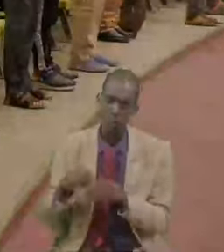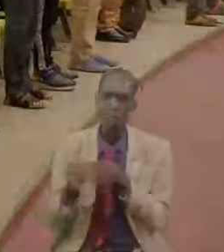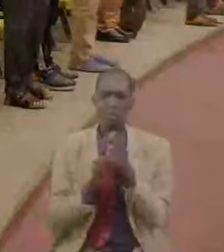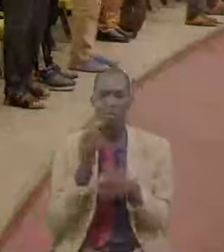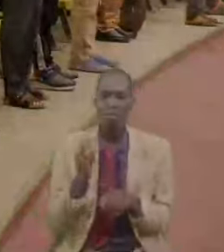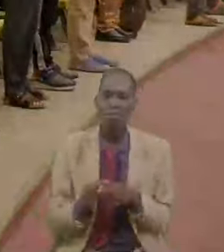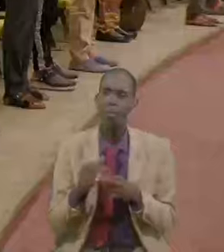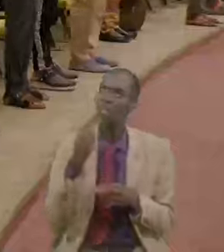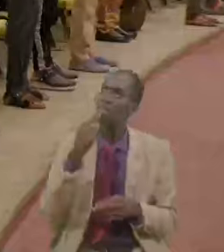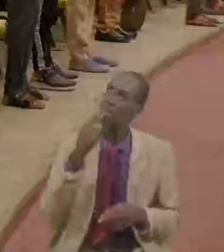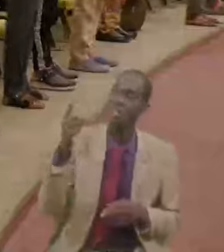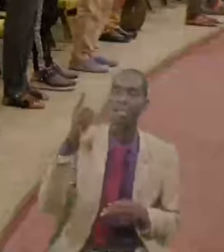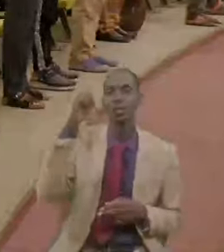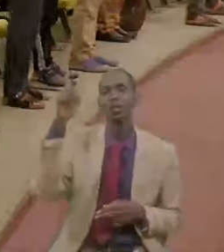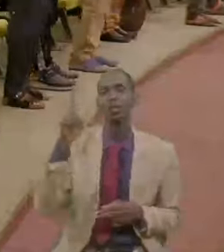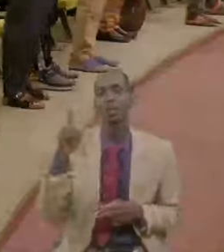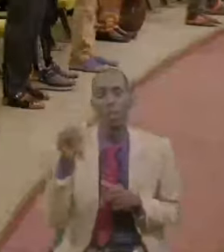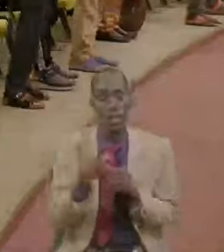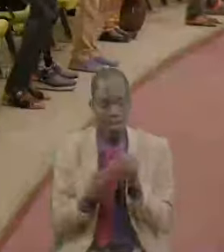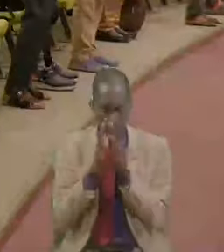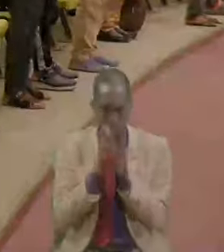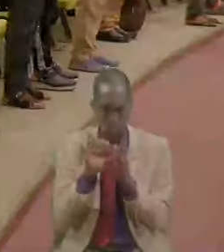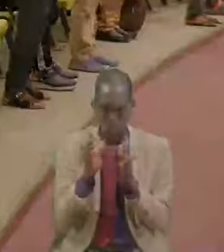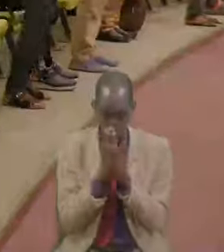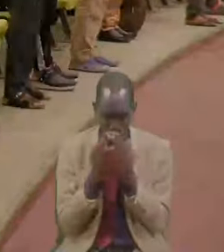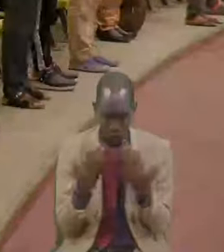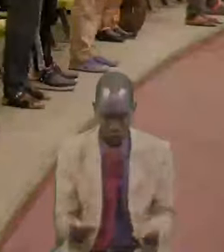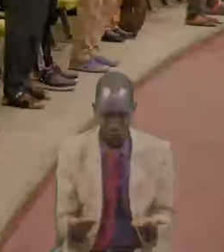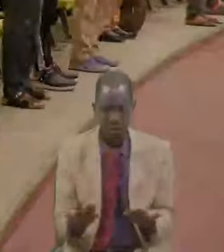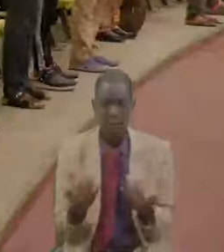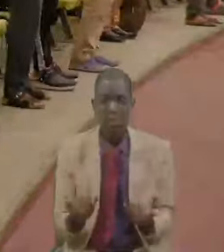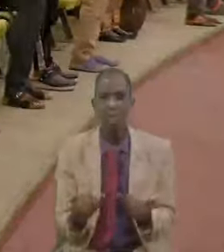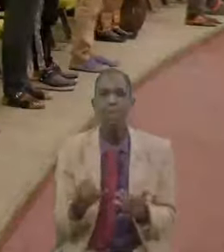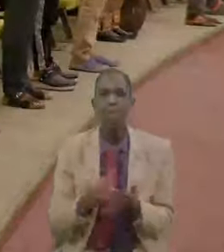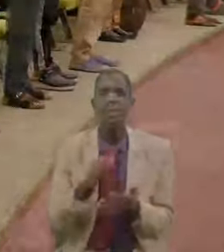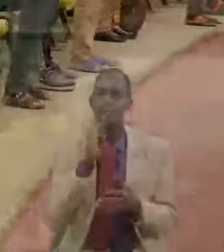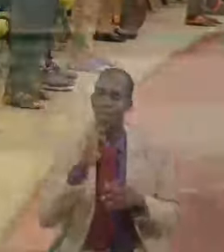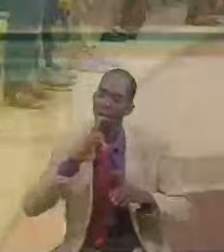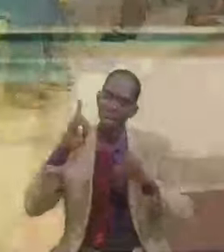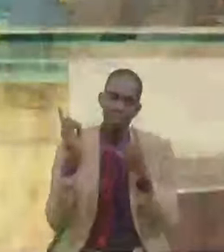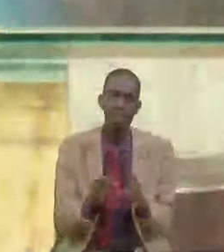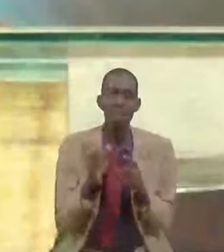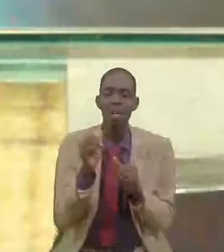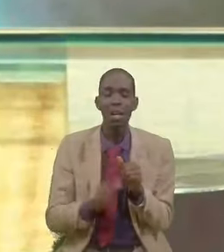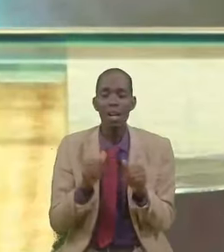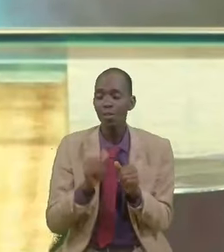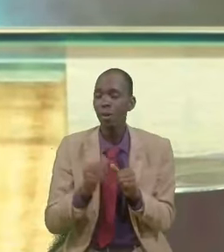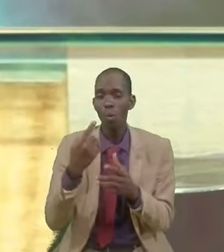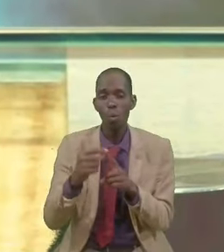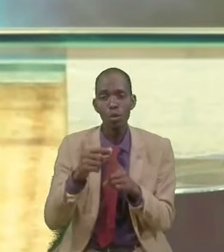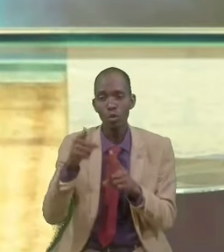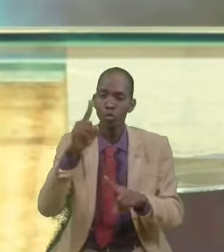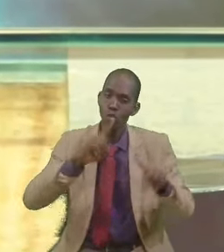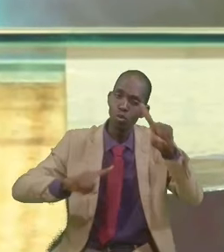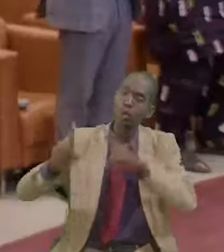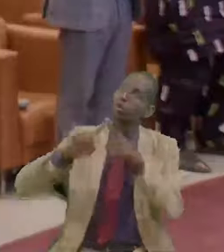Parlez au Seigneur. Toute prière que vous faites ici ce soir est exaucée. Toute proclamation que vous faites ici